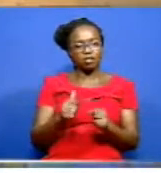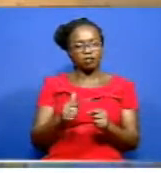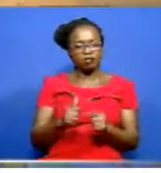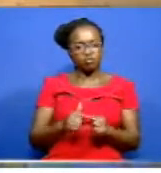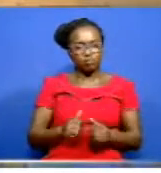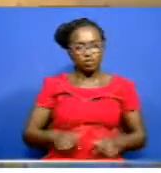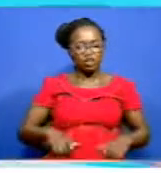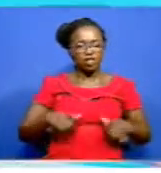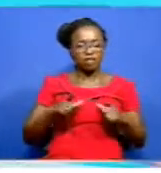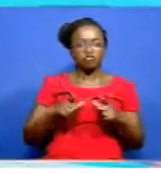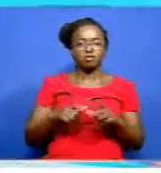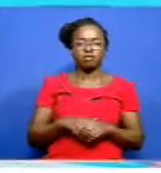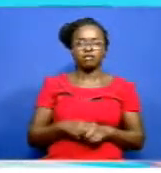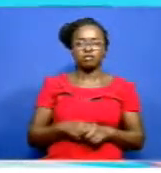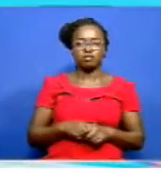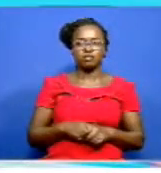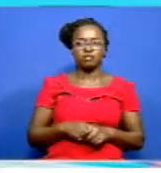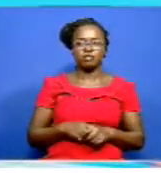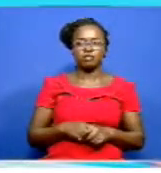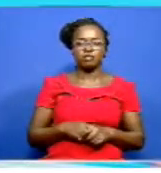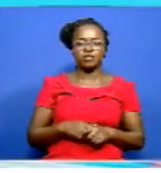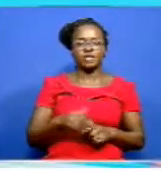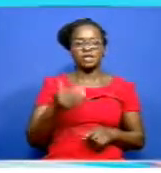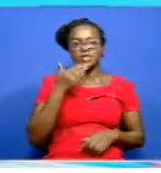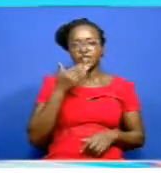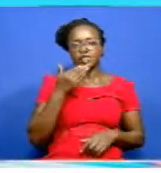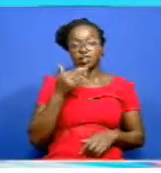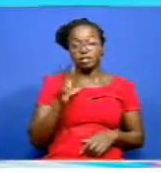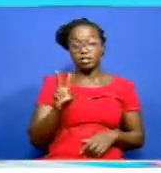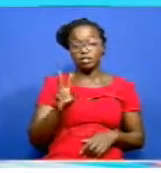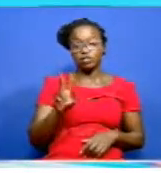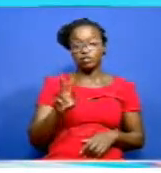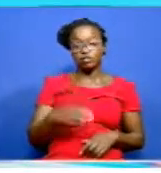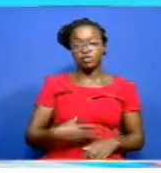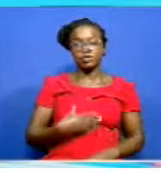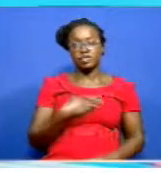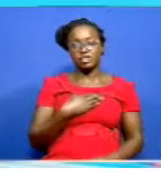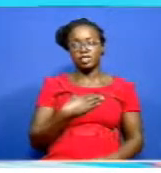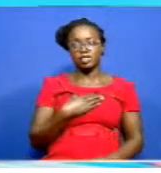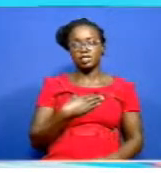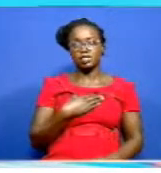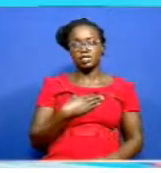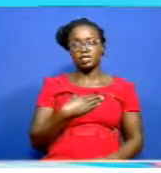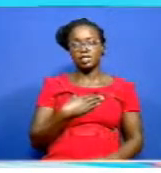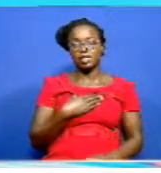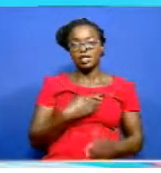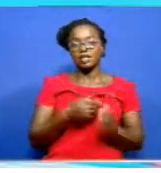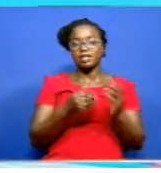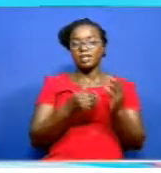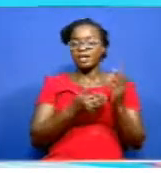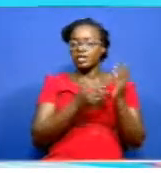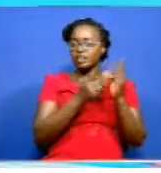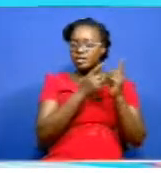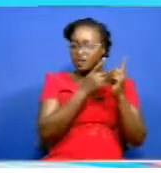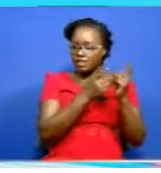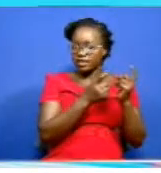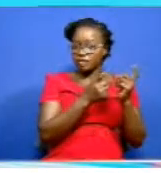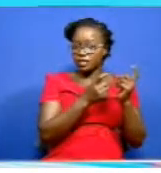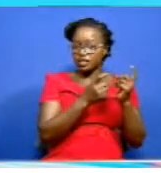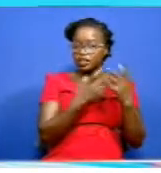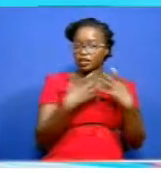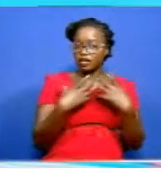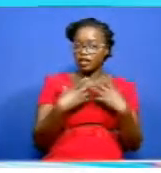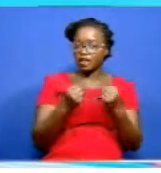Shukrani sana. Ni Esther Wanjiru Muhia na Nancy Nziza Ngonda ambao ni wataalamu wa masuala ya kiakili kutoka